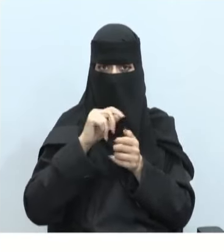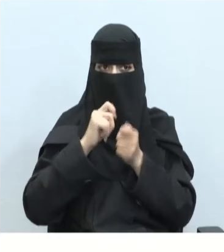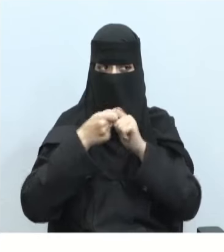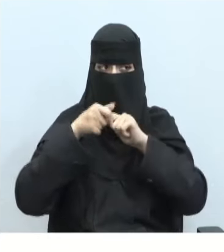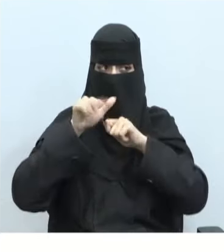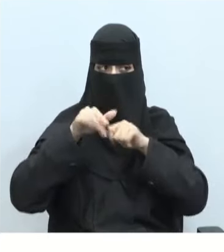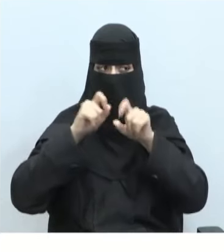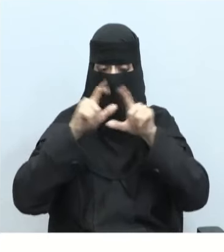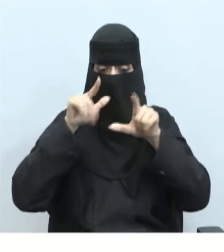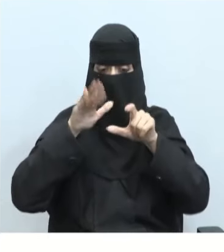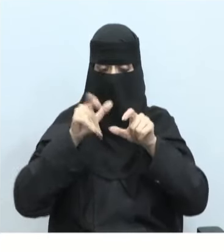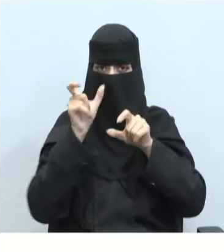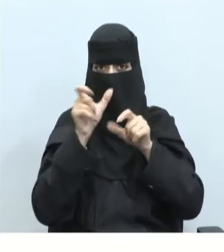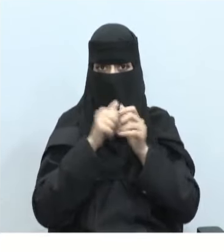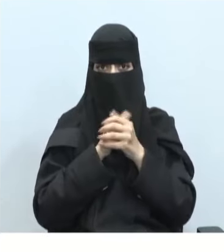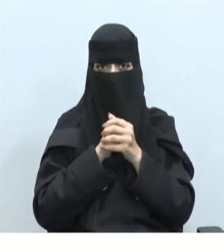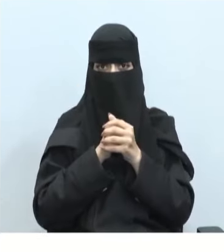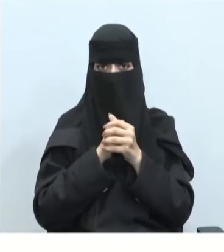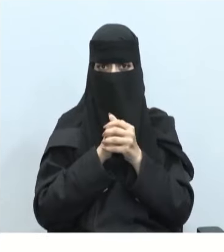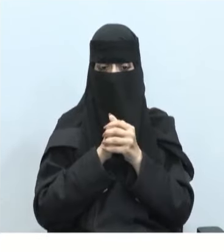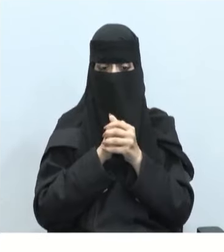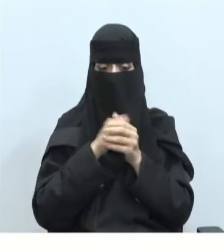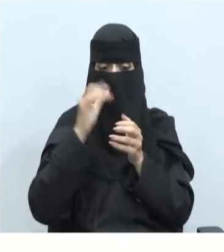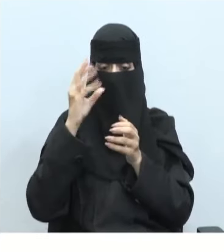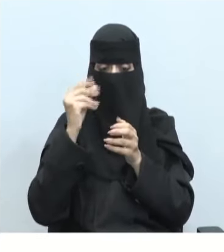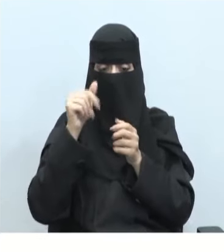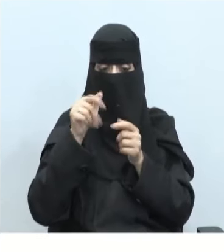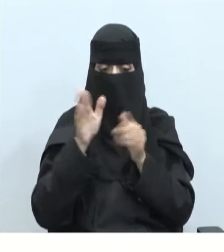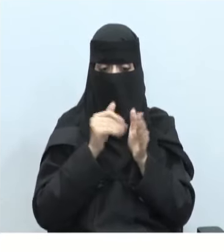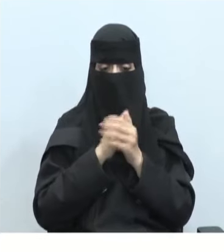استبدال الكلمه رقميه